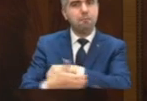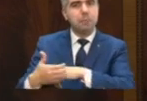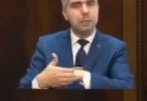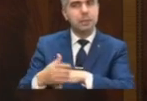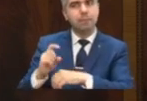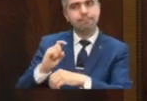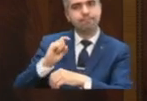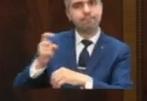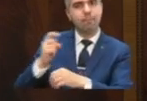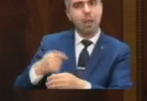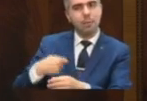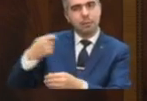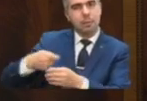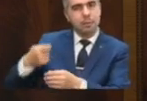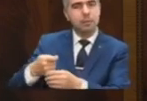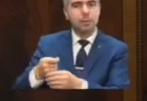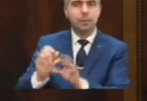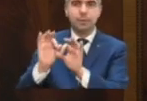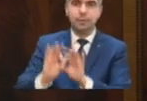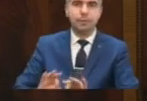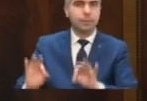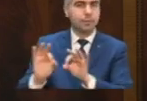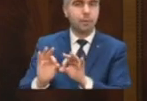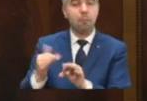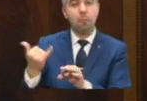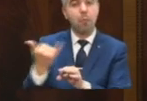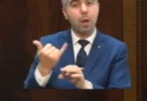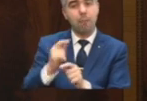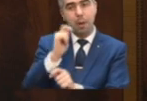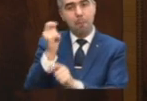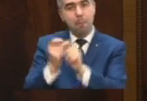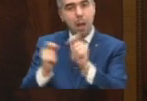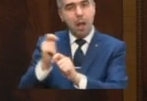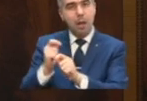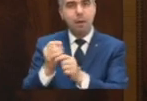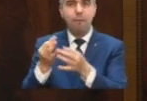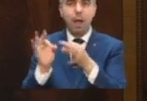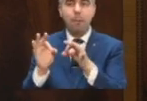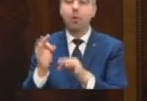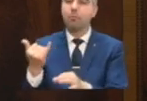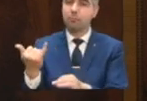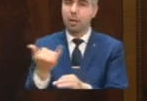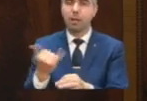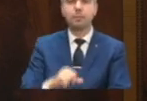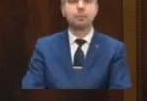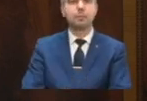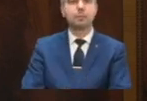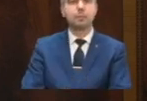الوسط القروي، كذلك المساعدة المعمارية وغيرها من الأمور الإجرائية،